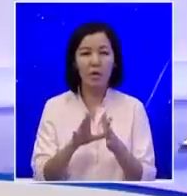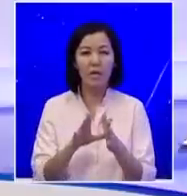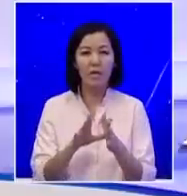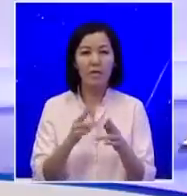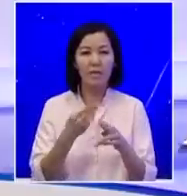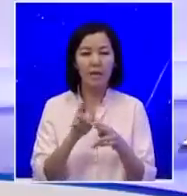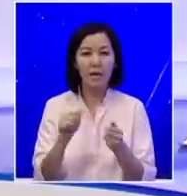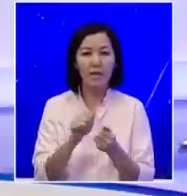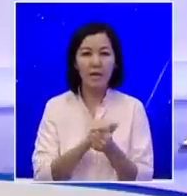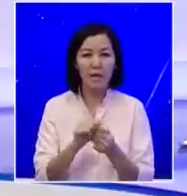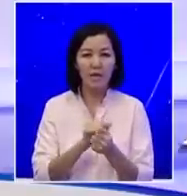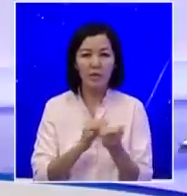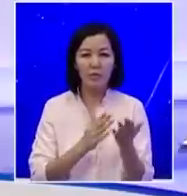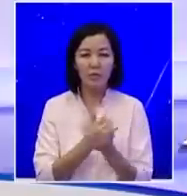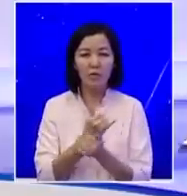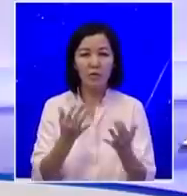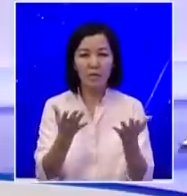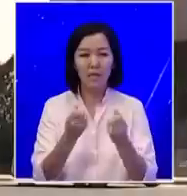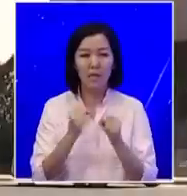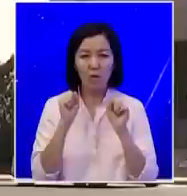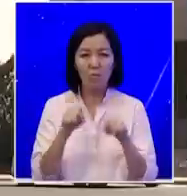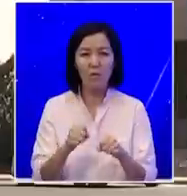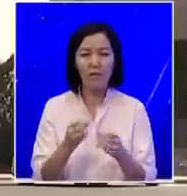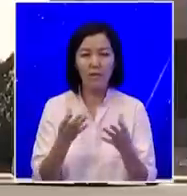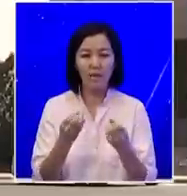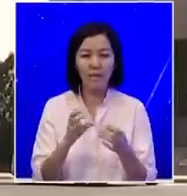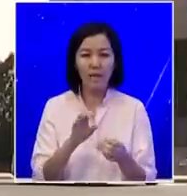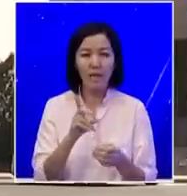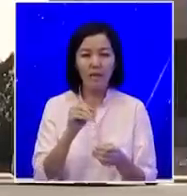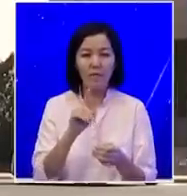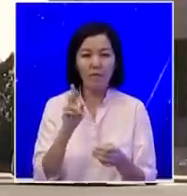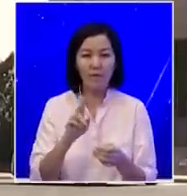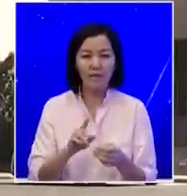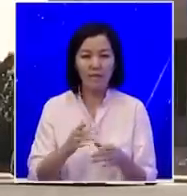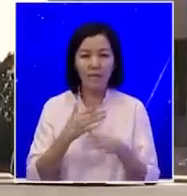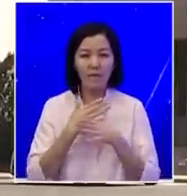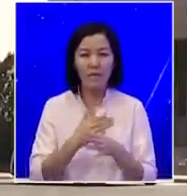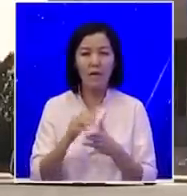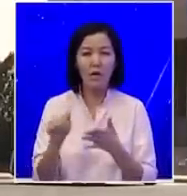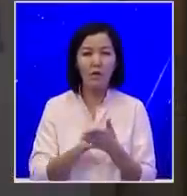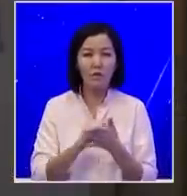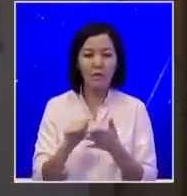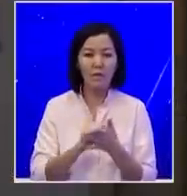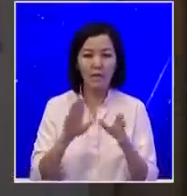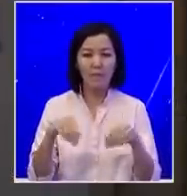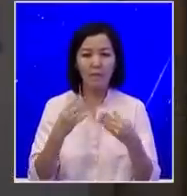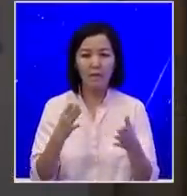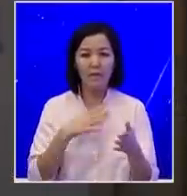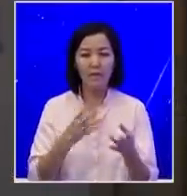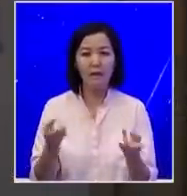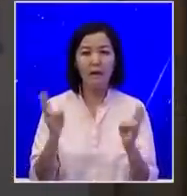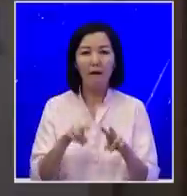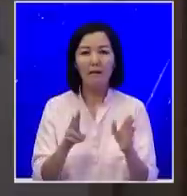тек қағаз жүзінде көрсетілетін қызметтерді ала алады. Сонымен қоса egov.kz арқылы рәсімделген құжаттар ғана берілмек.